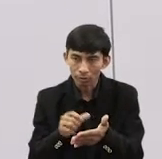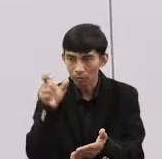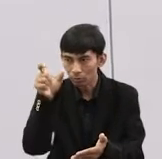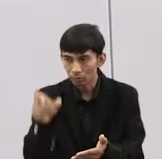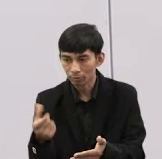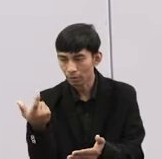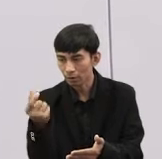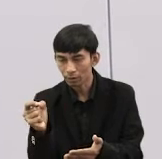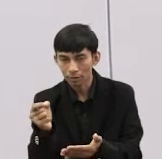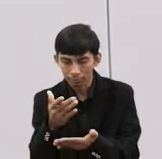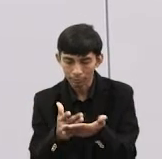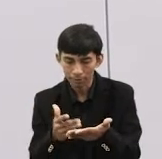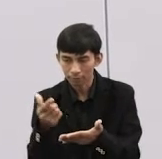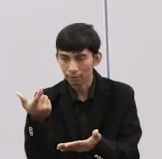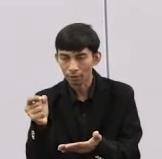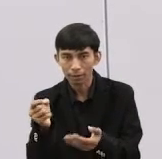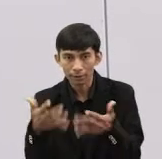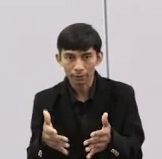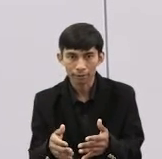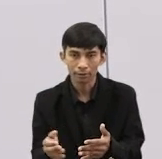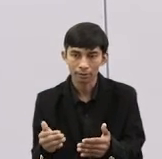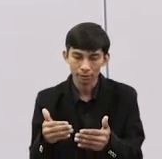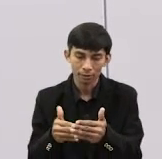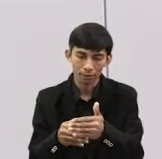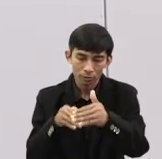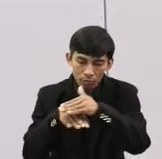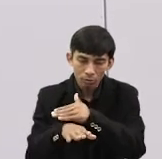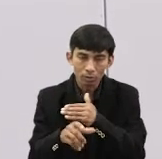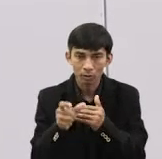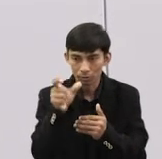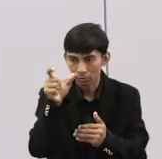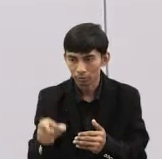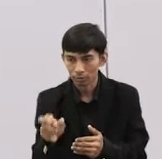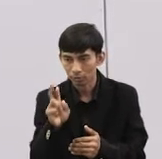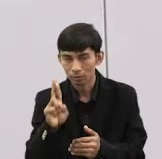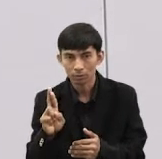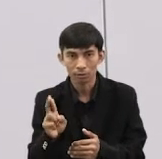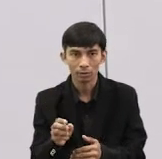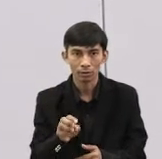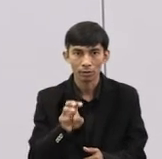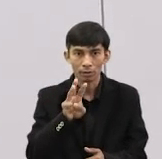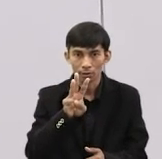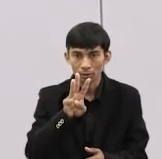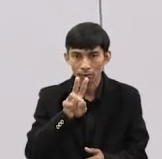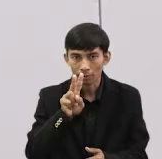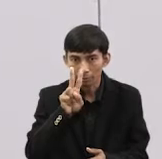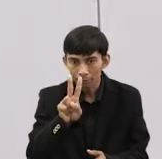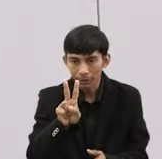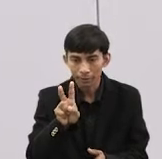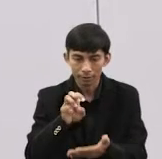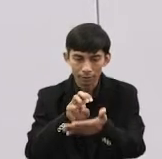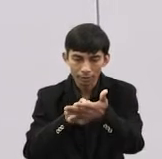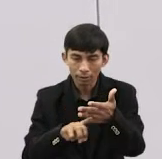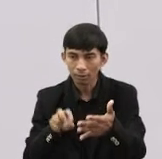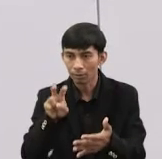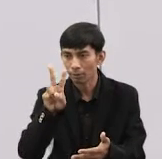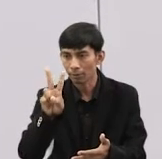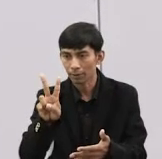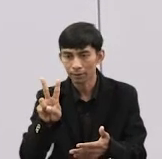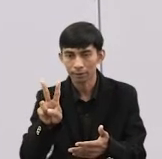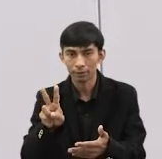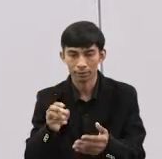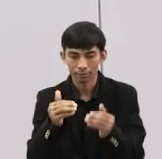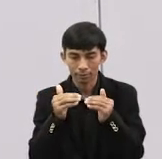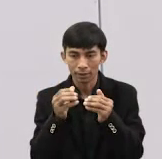cho một tung rì nhưng chẳng tung rì dưới xa pi nè pi đọc pi nửa xa chà, cứ